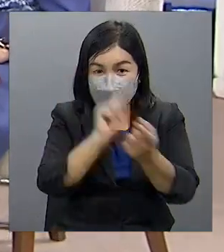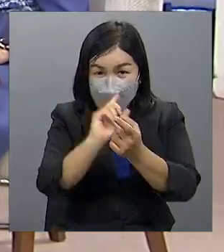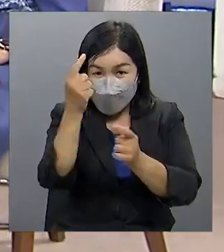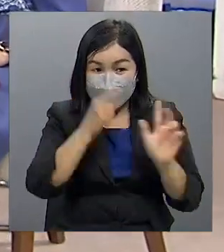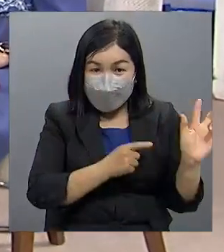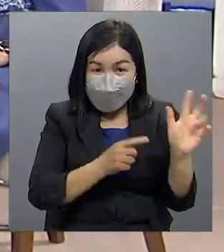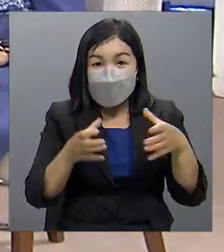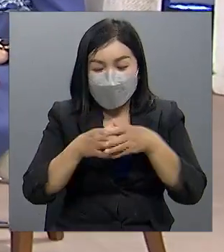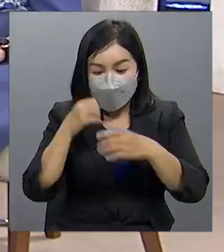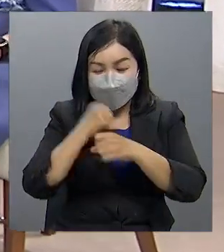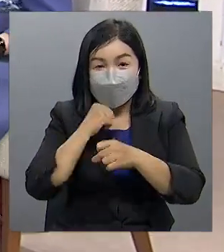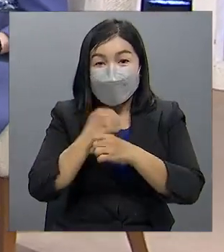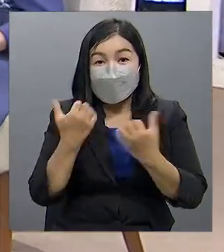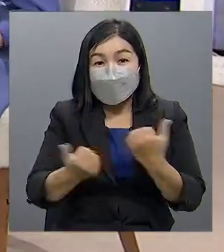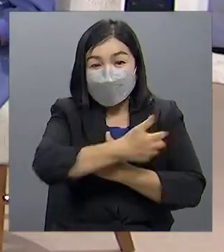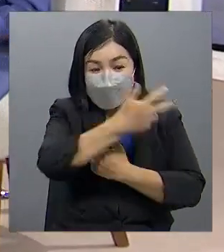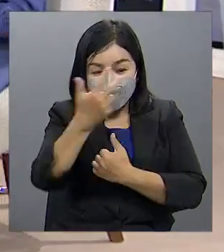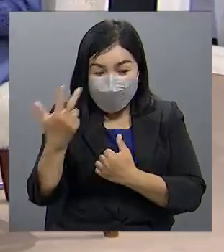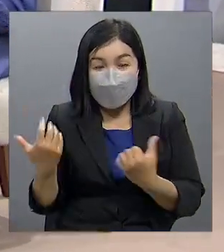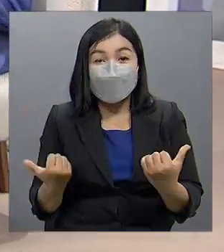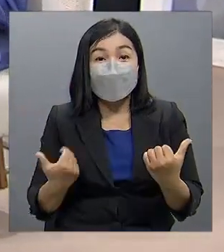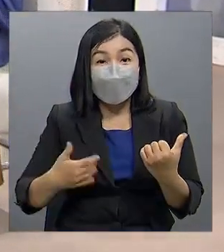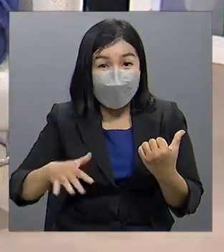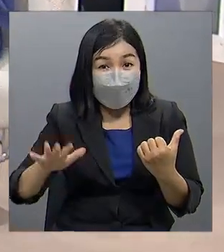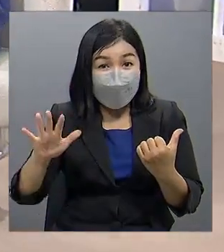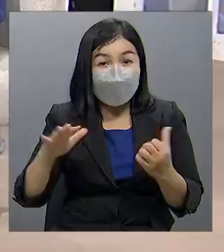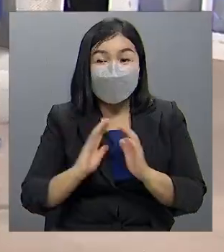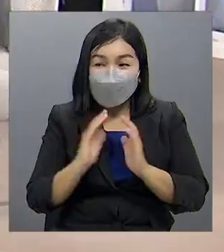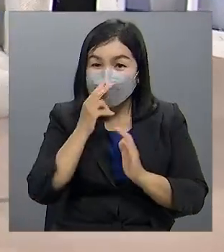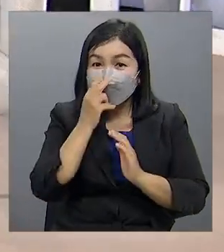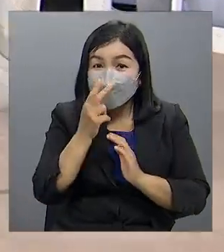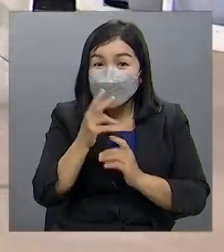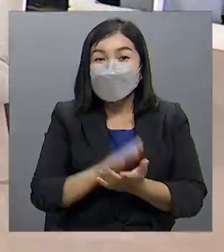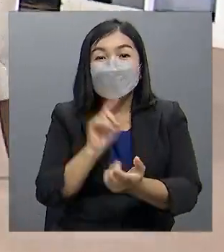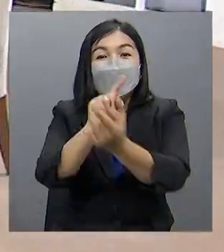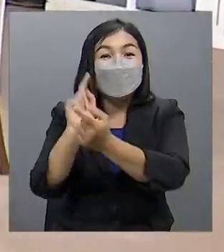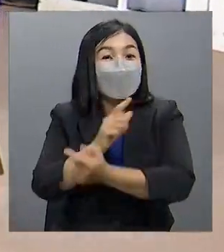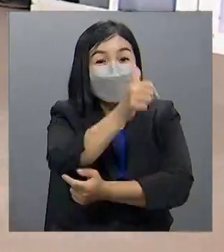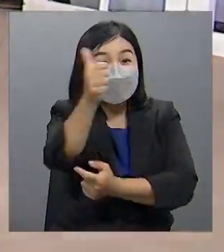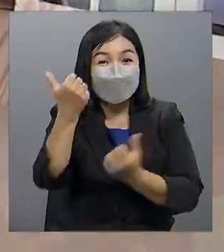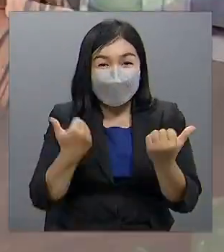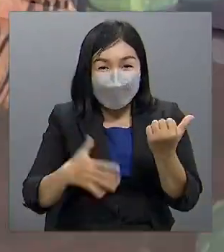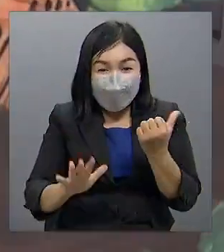ใหม่วาไรตี้ไทย PBS ลากันไปก่อนขอบคุณทุกการติดตามนะครับวันนี้ขอให้เป็นวันที่ดีสวัสดีครับ สวัสดีค่ะ